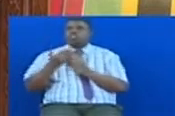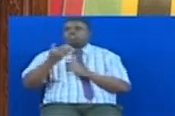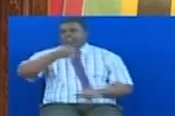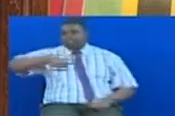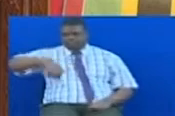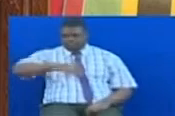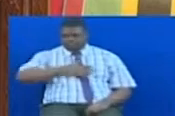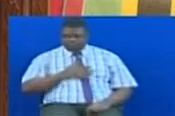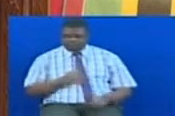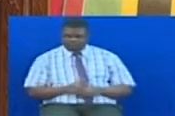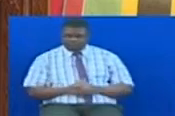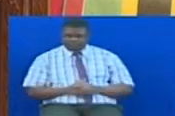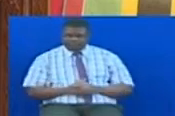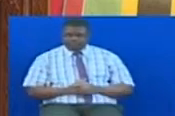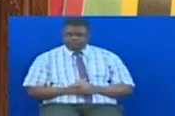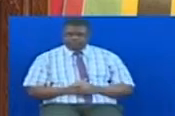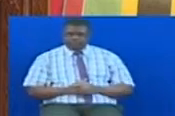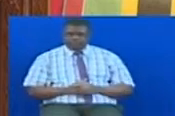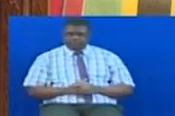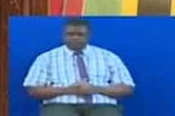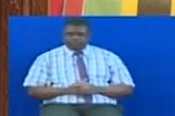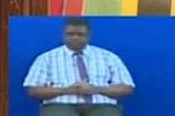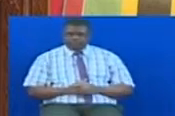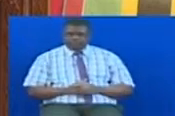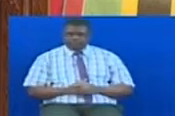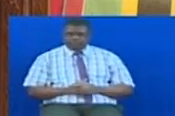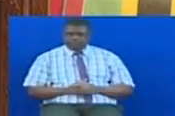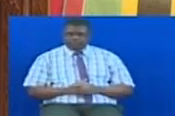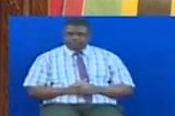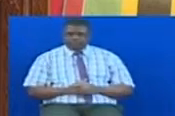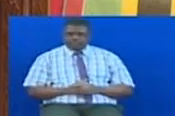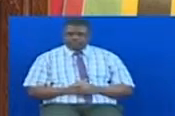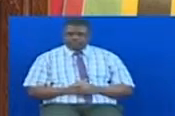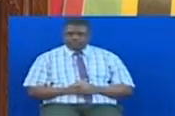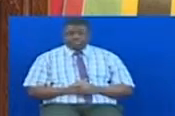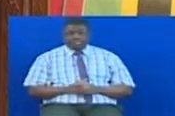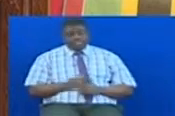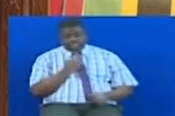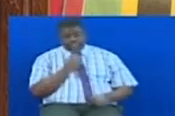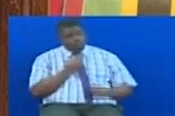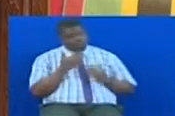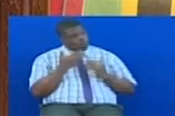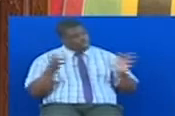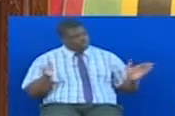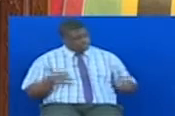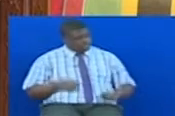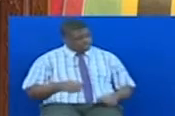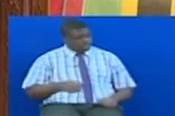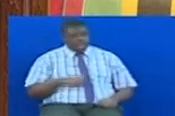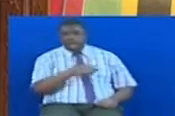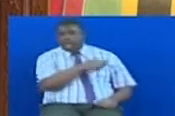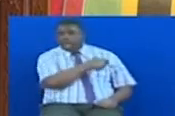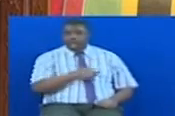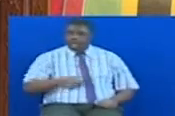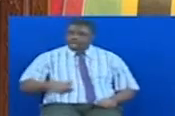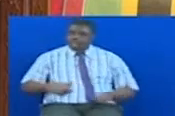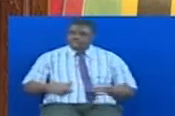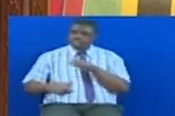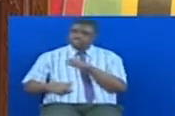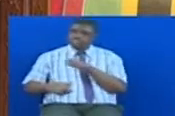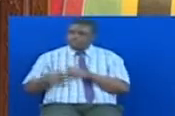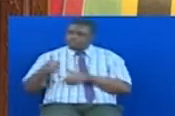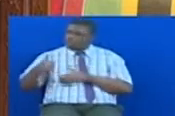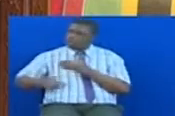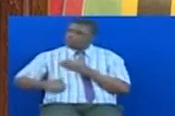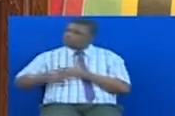Lakini niseme Mheshimiwa Rais wetu amekuwa kinara duniani kwa kupambana na